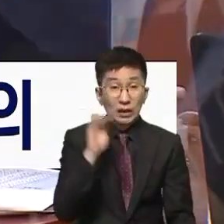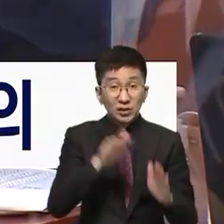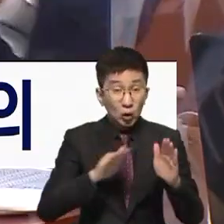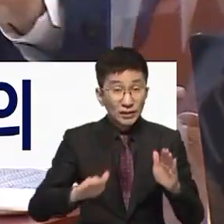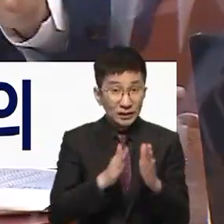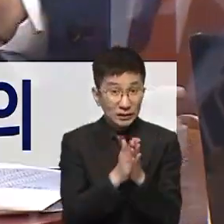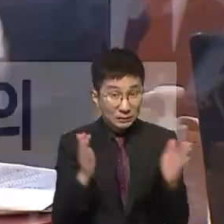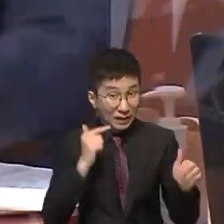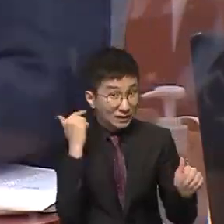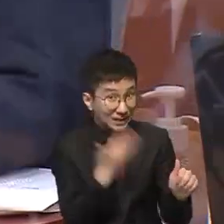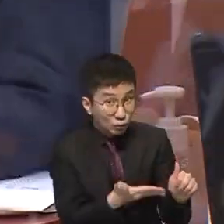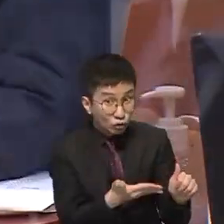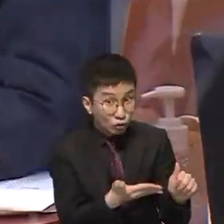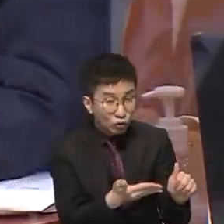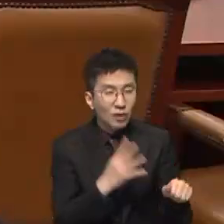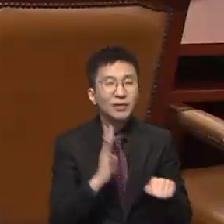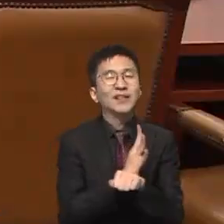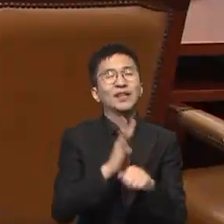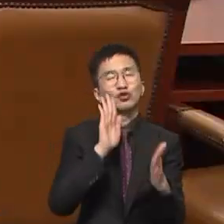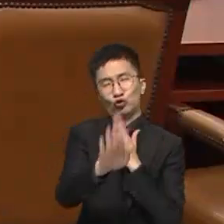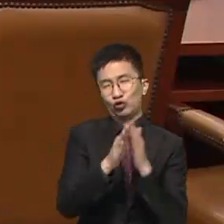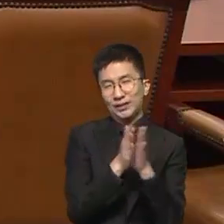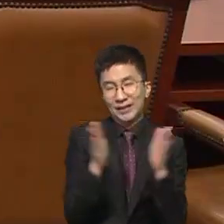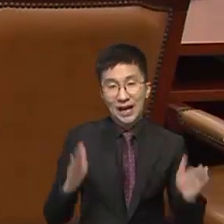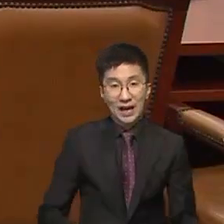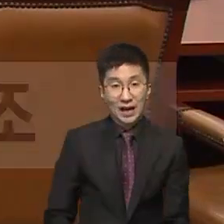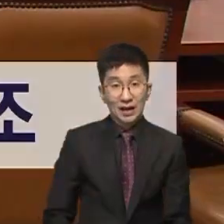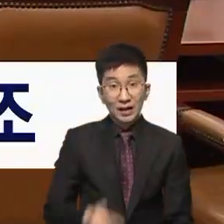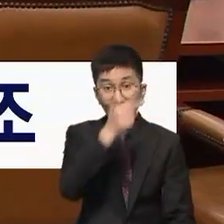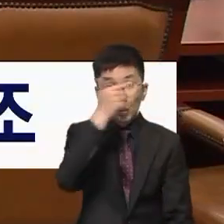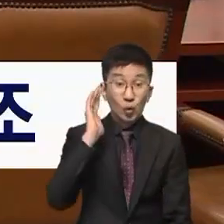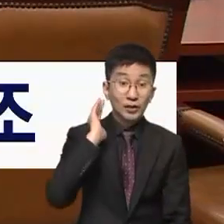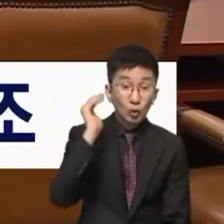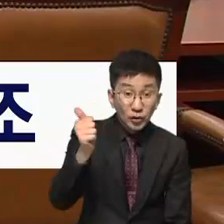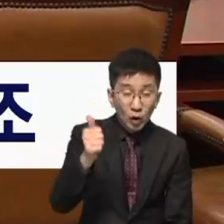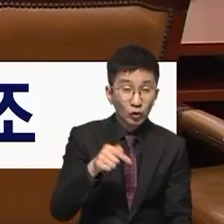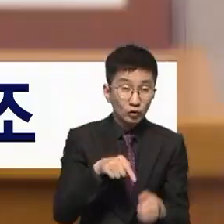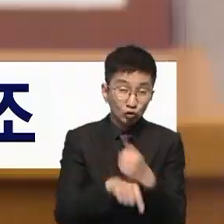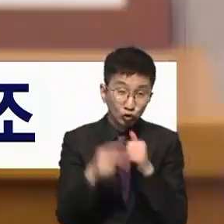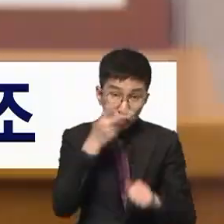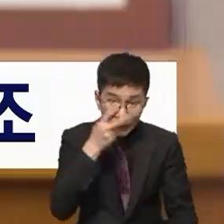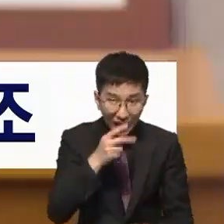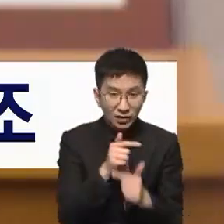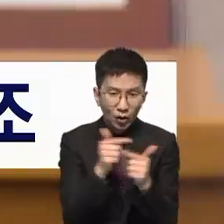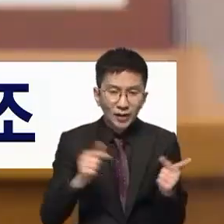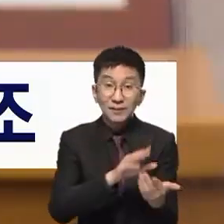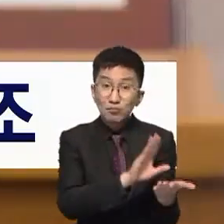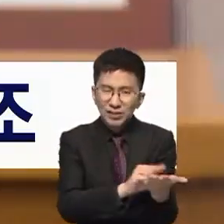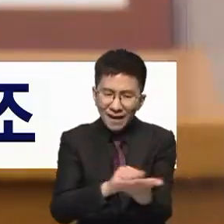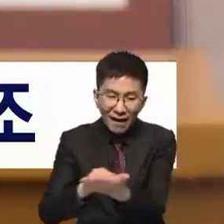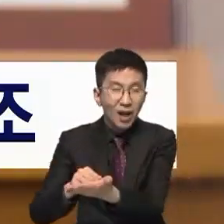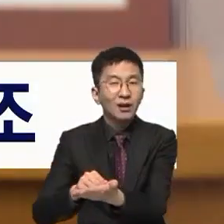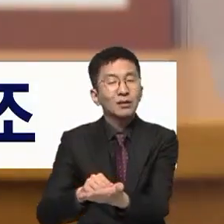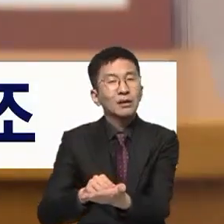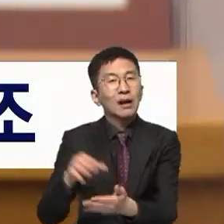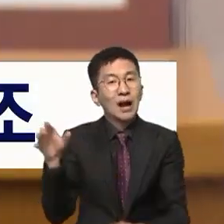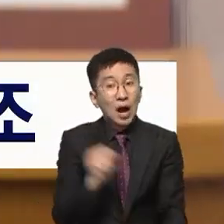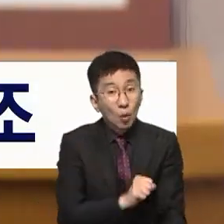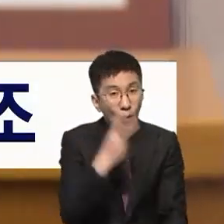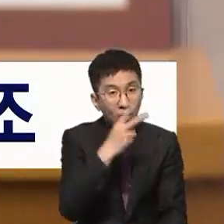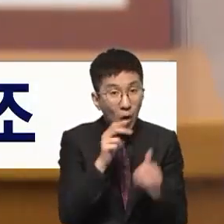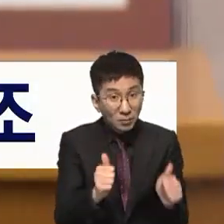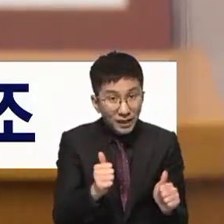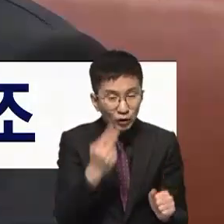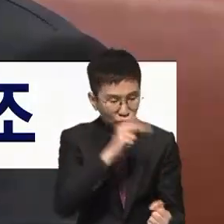뒤에야 시작됐습니다. 민주당은 고 노무현 전 대통령 수사 등 과잉 수사 문제점을 거론하며 검찰